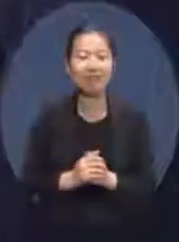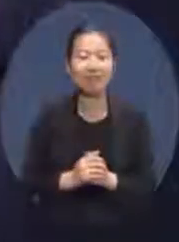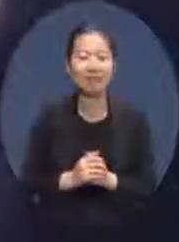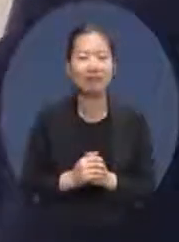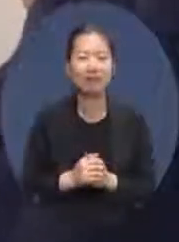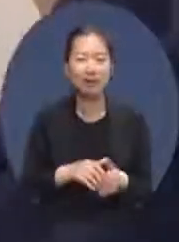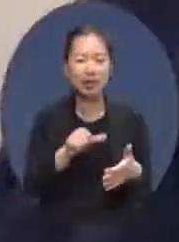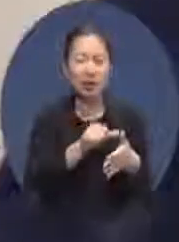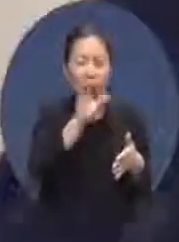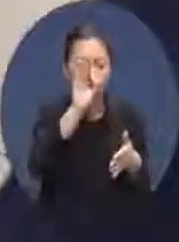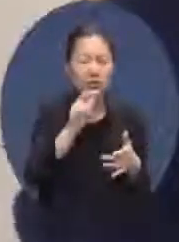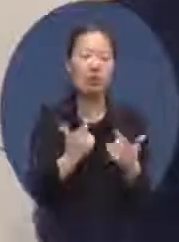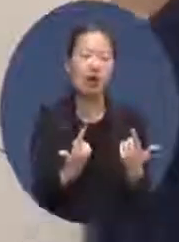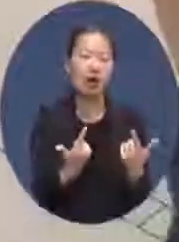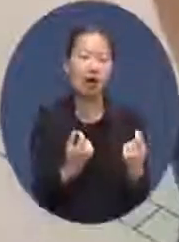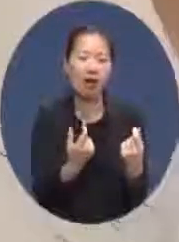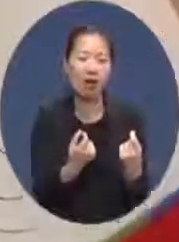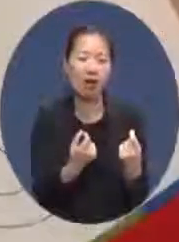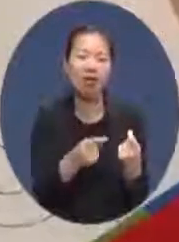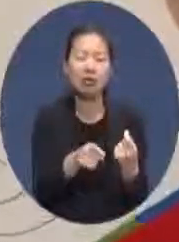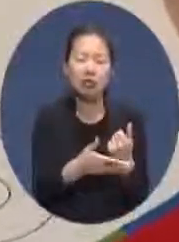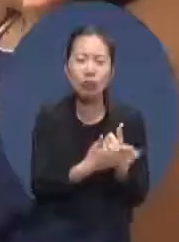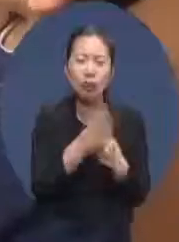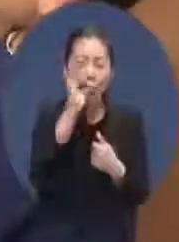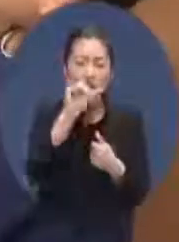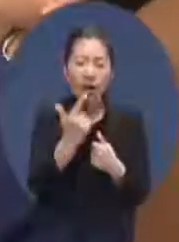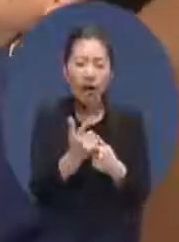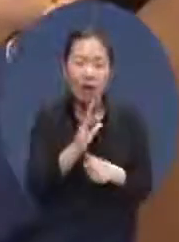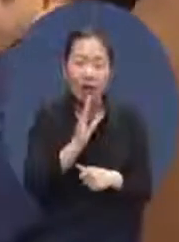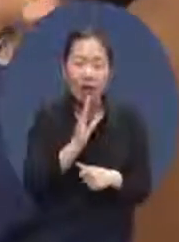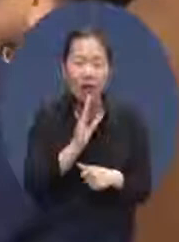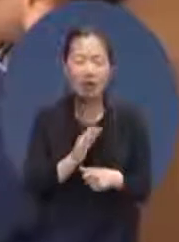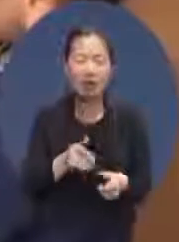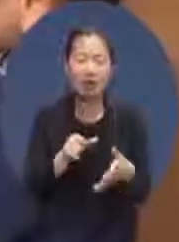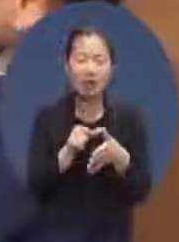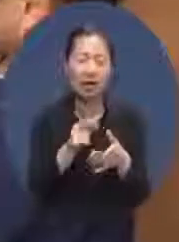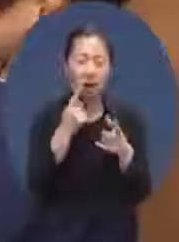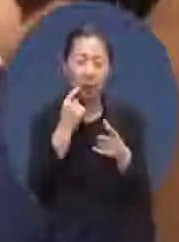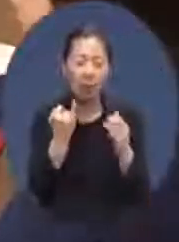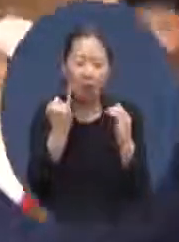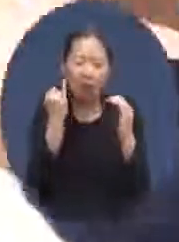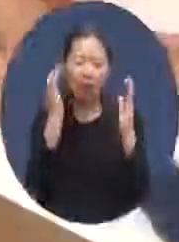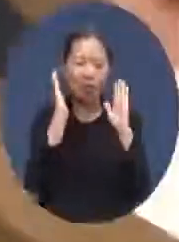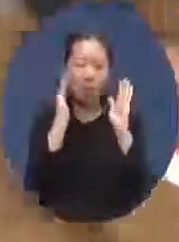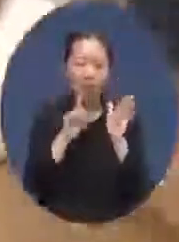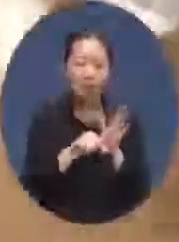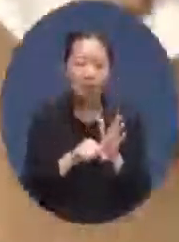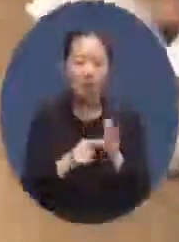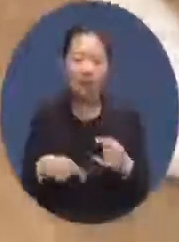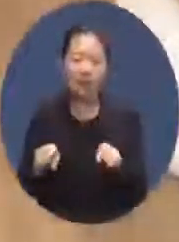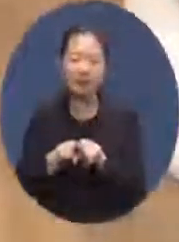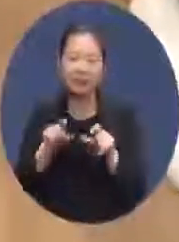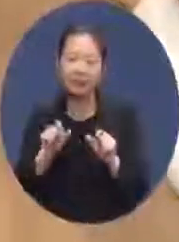정우가 이게 안 보였던 거지, 이것 때문에, 그지? 첫째가 엄마와 공부할 때도 곁을 지키는